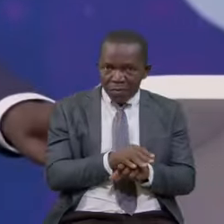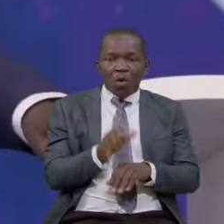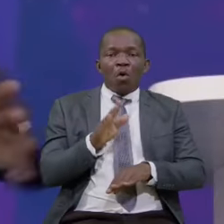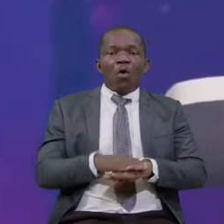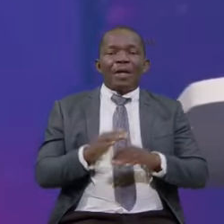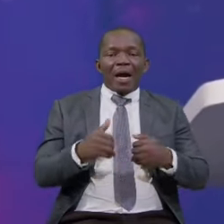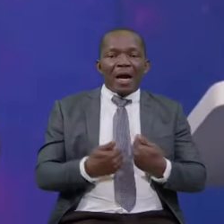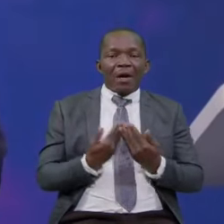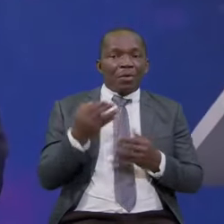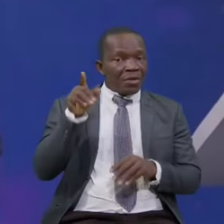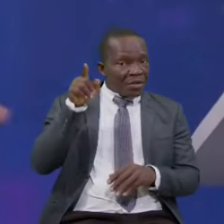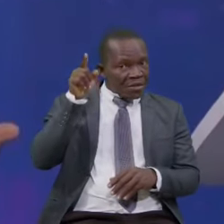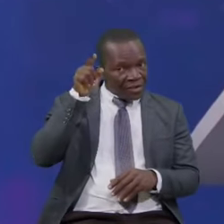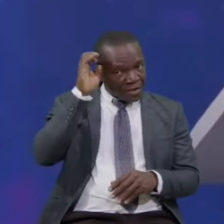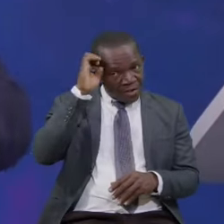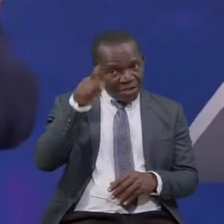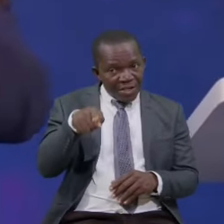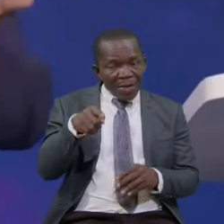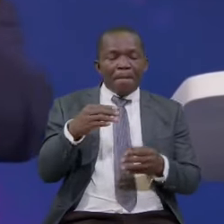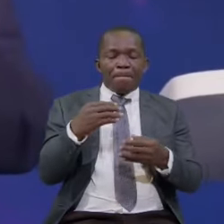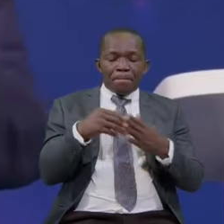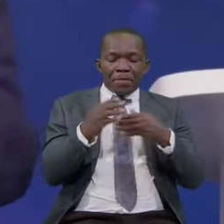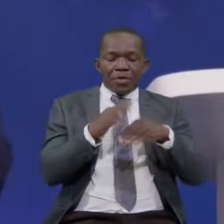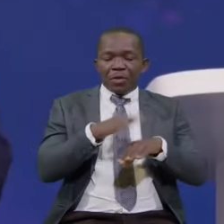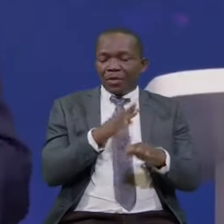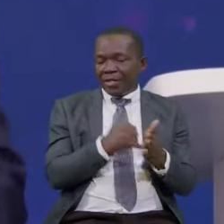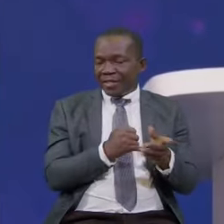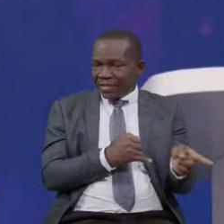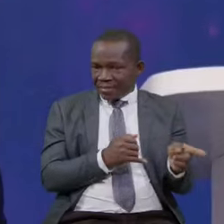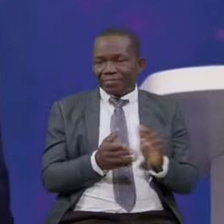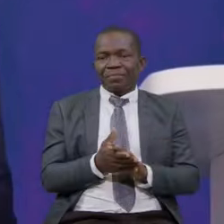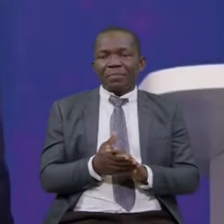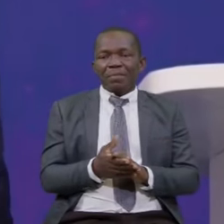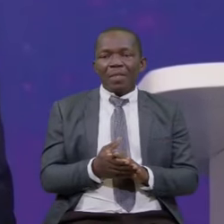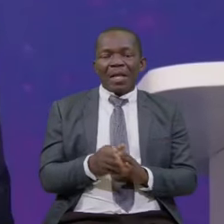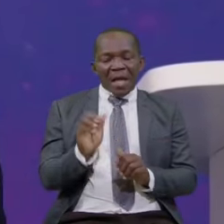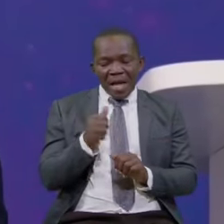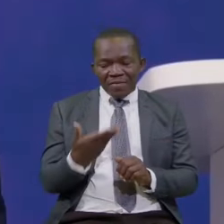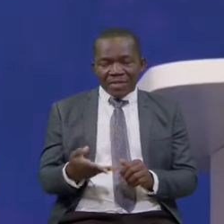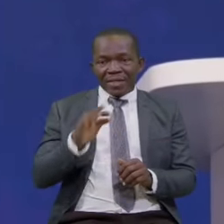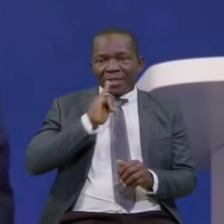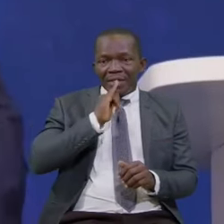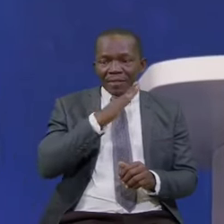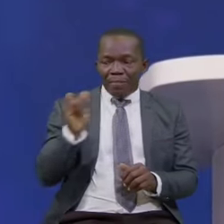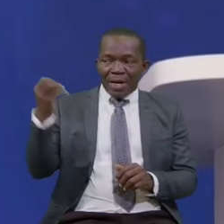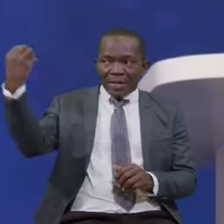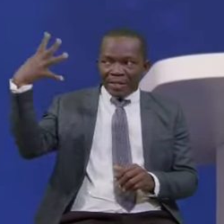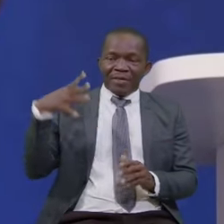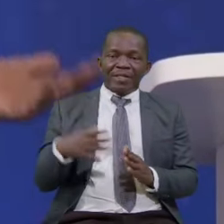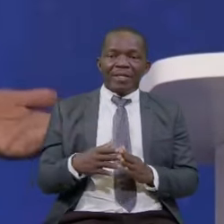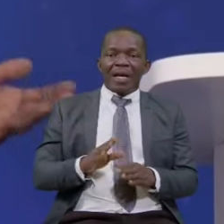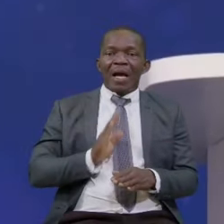dessus comment comment va-t-il prendre grade par la grâce nos précurseurs ceux qui nous ont